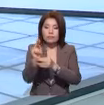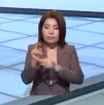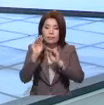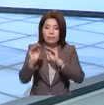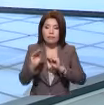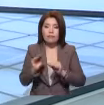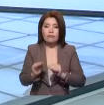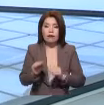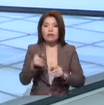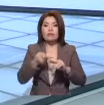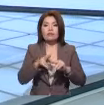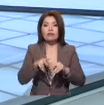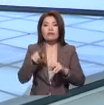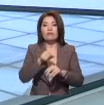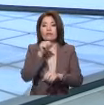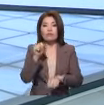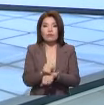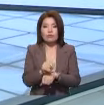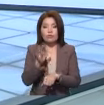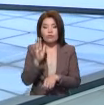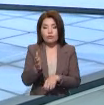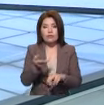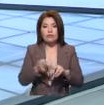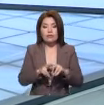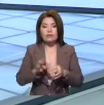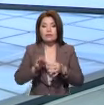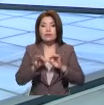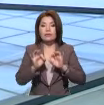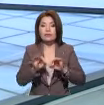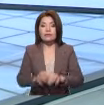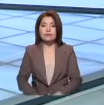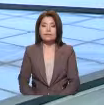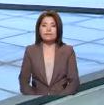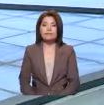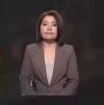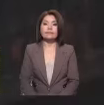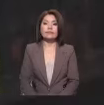су қатынасы мүлдем тоқтап қалмақ. Тараптардың тартысын әріптесім Өзгеріс Қуанар тыңдады.